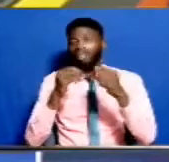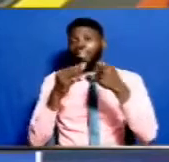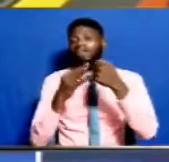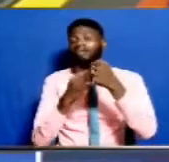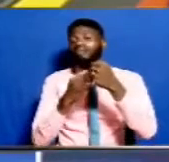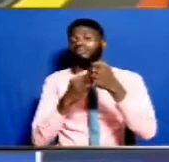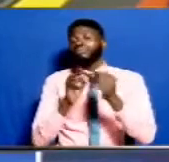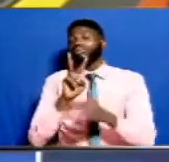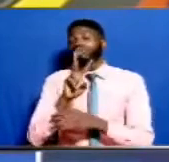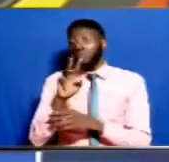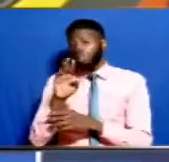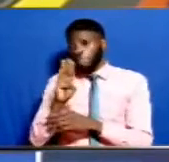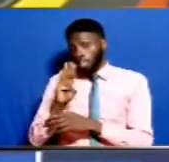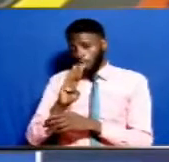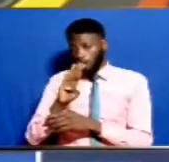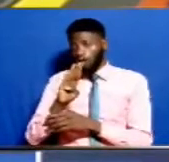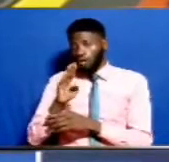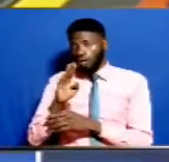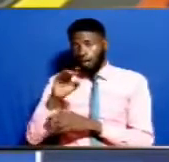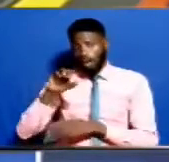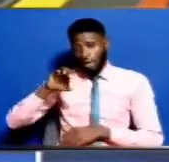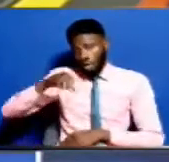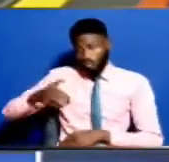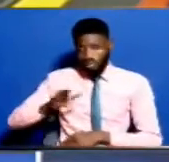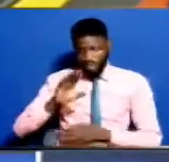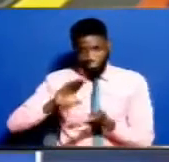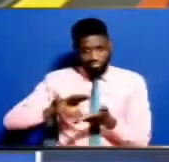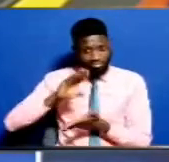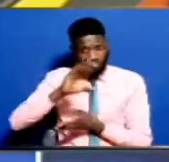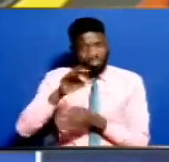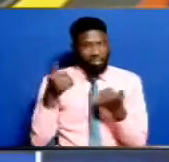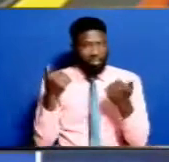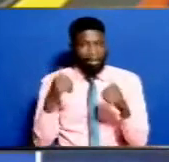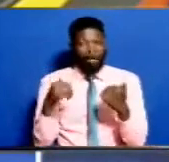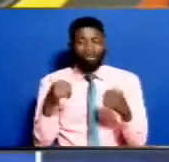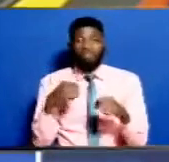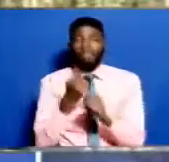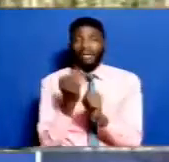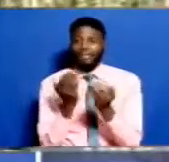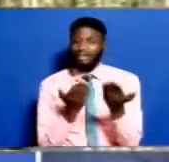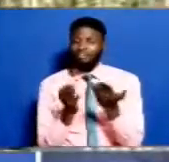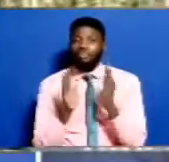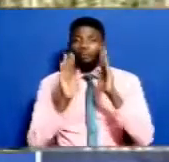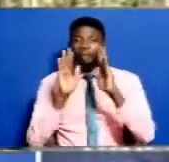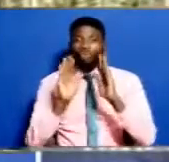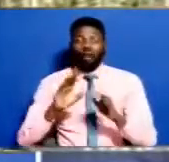hali ambayo imelemaza utoaji wa huduma muhimu katika maeneo ya kaunti.